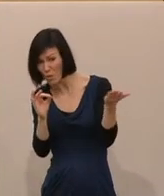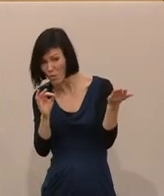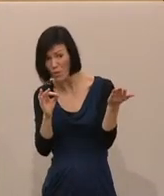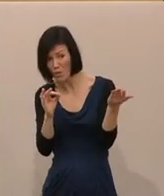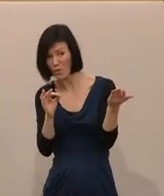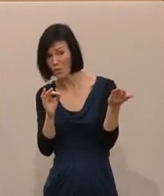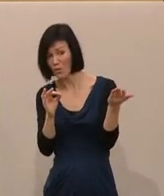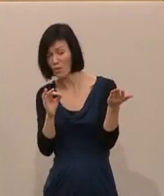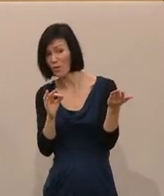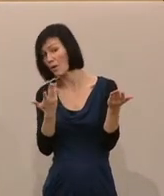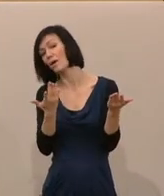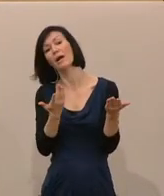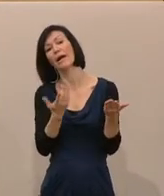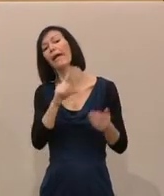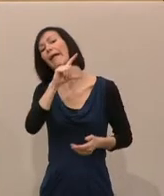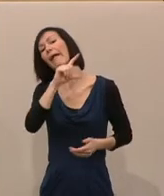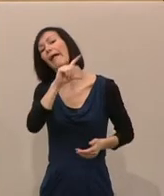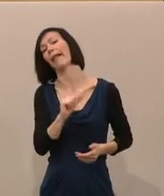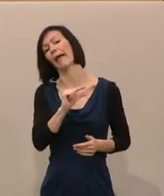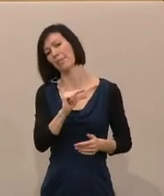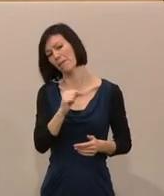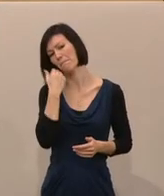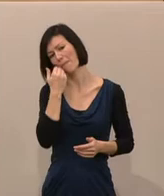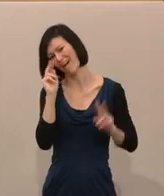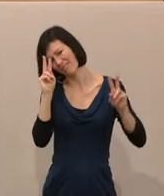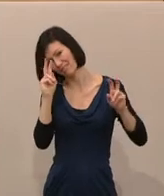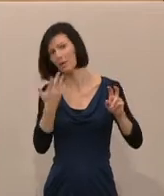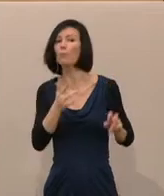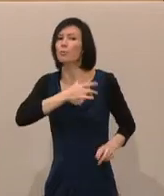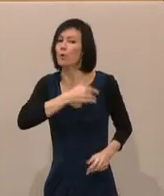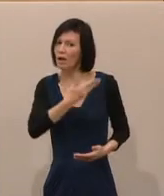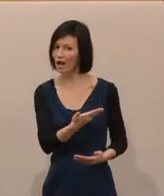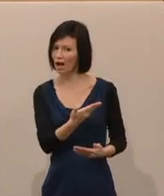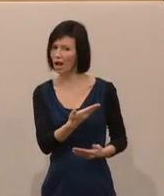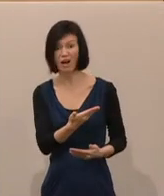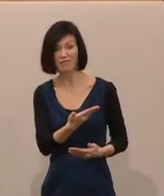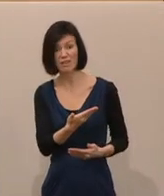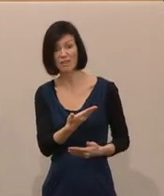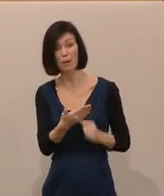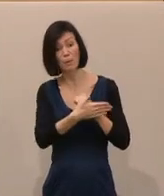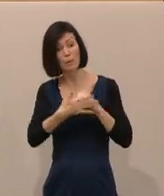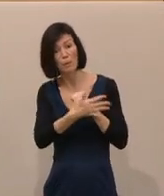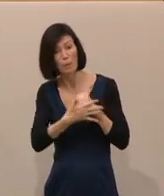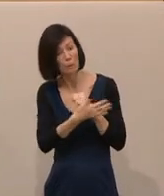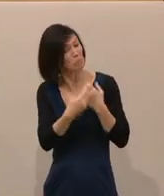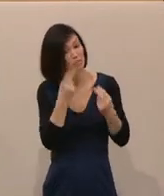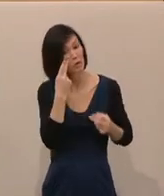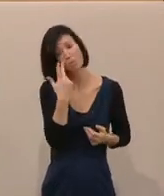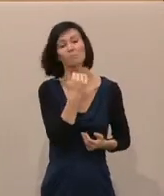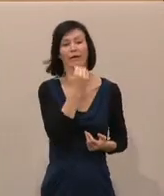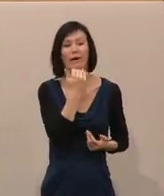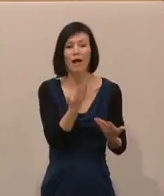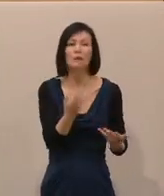Mann prellen, permanent, das ist Ihnen scheinbar egal. Aber es stehen weitere Frontalangriffe gegen das